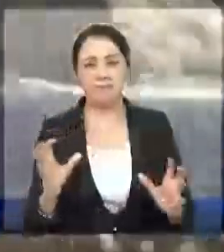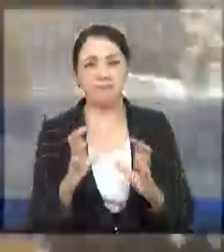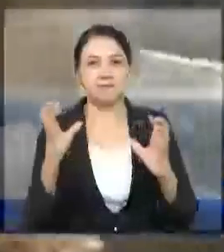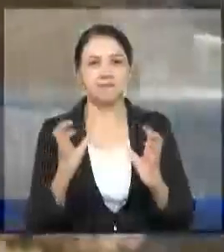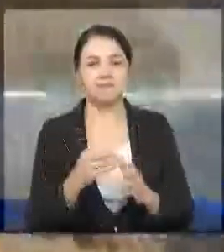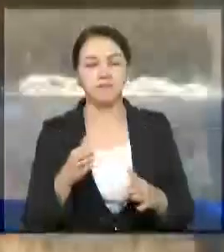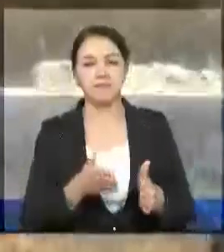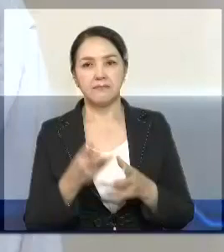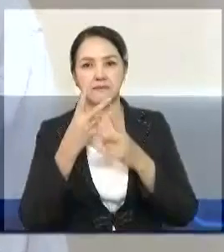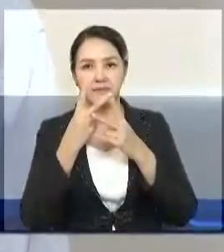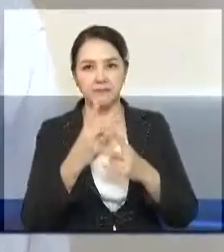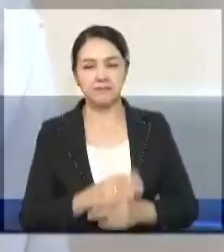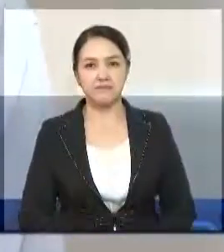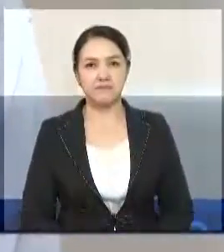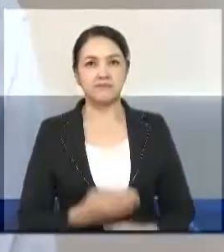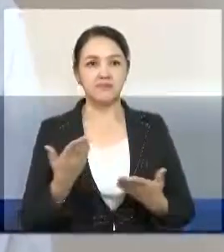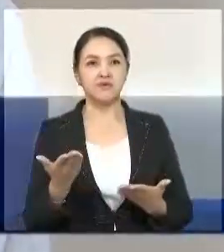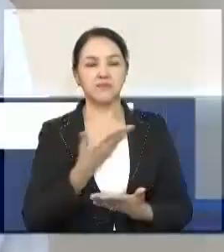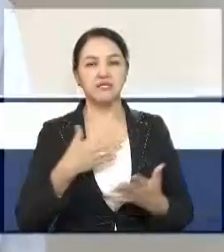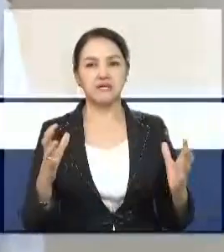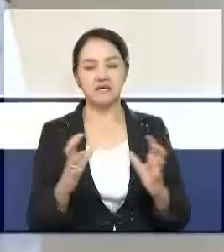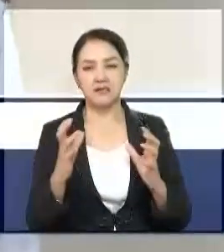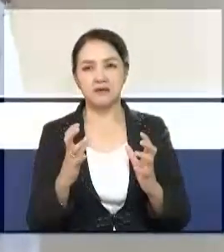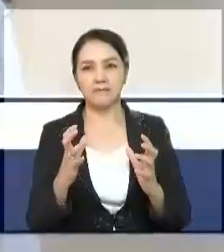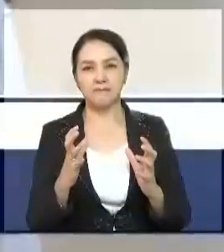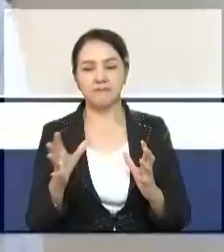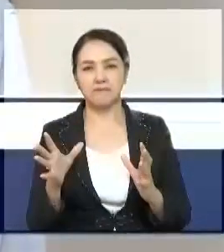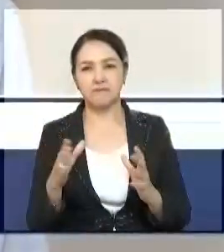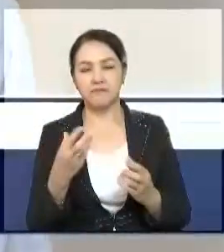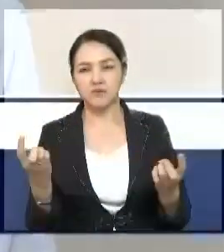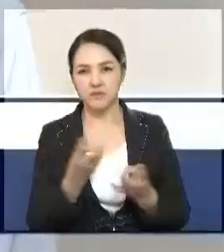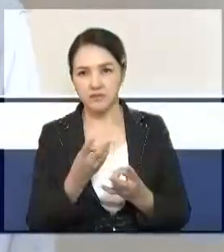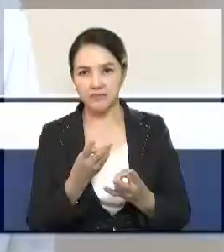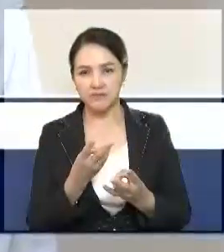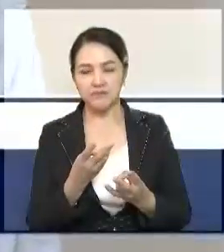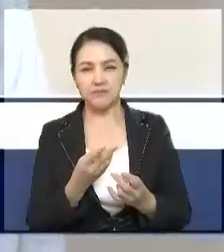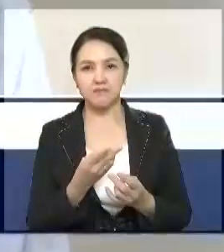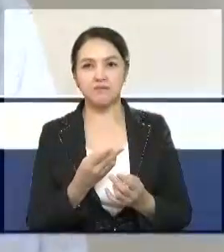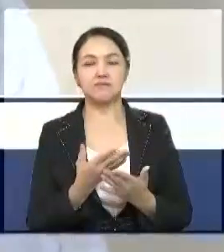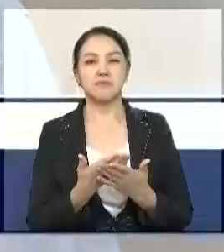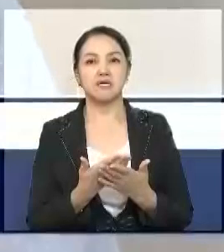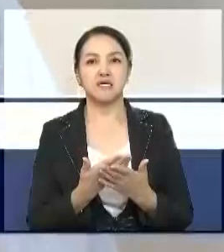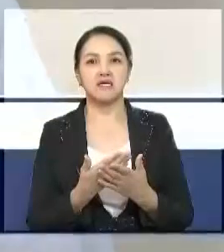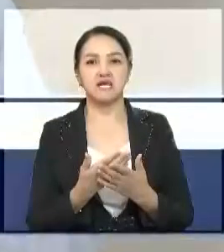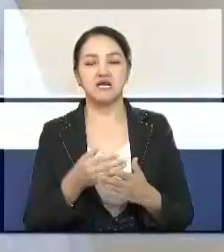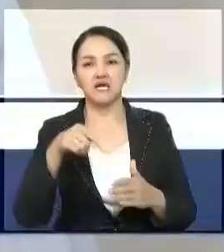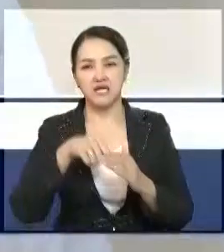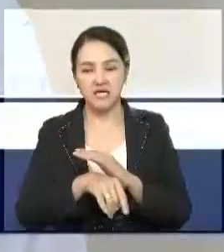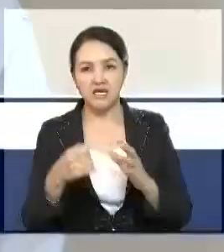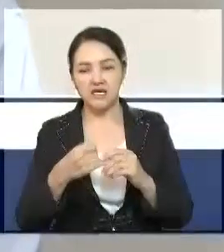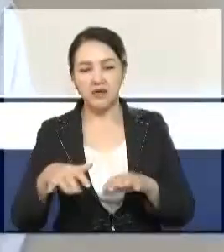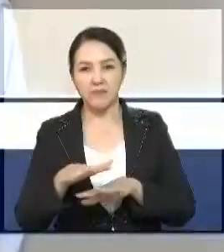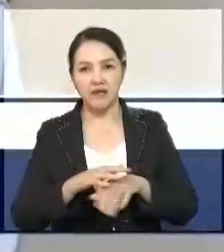қалу жолдарын қарастыруда. Қазір біз оны сақтамасақ, бәрінен айырылып қаламыз. Өйткені жердің астынан ол шықты,